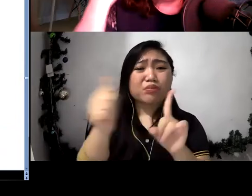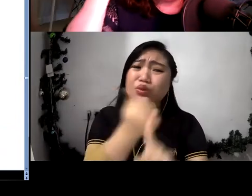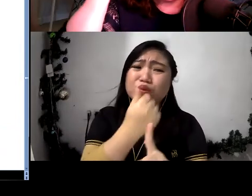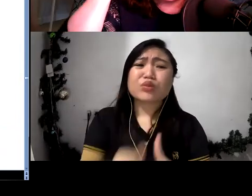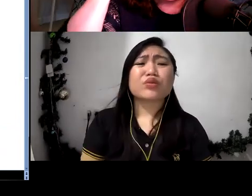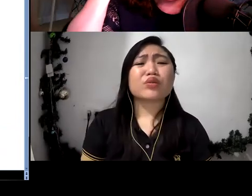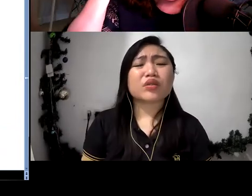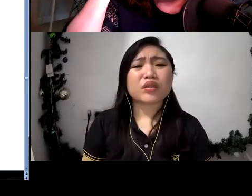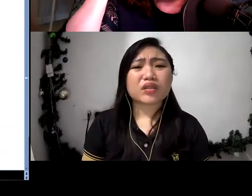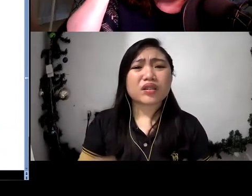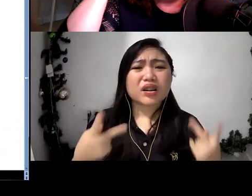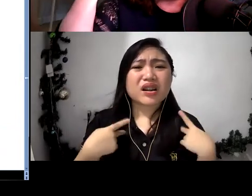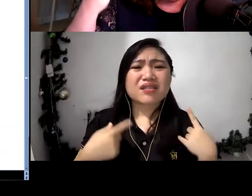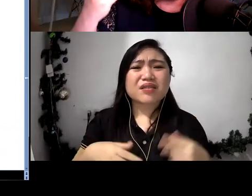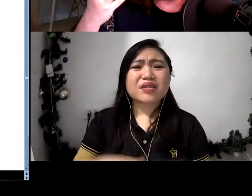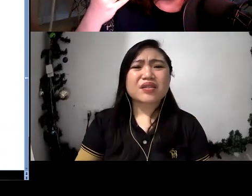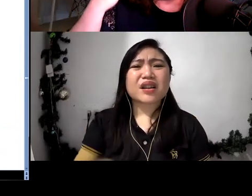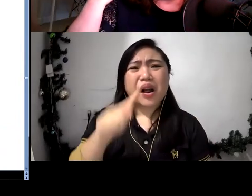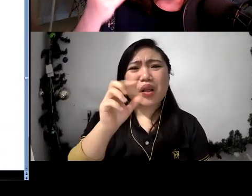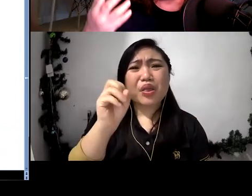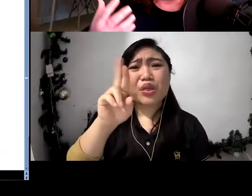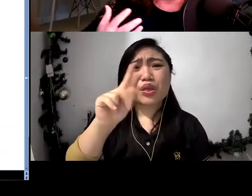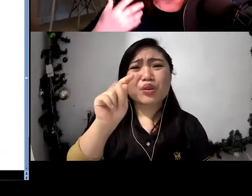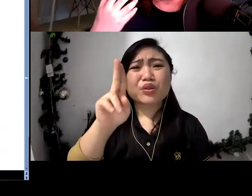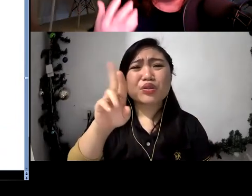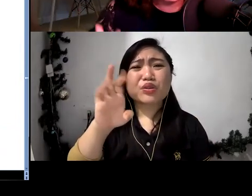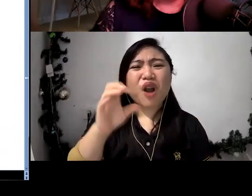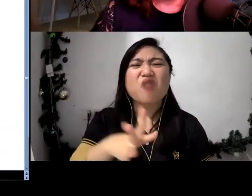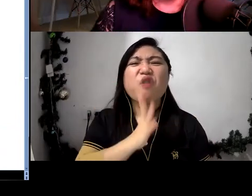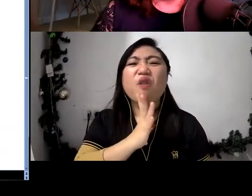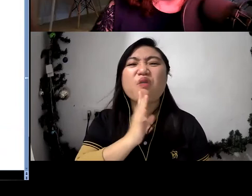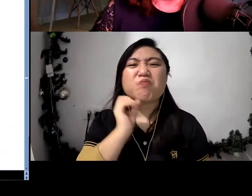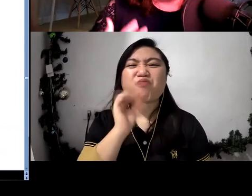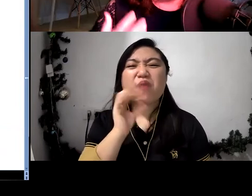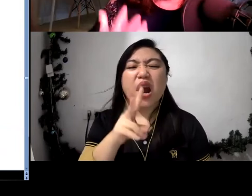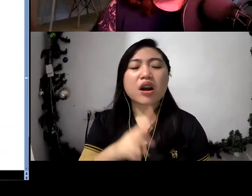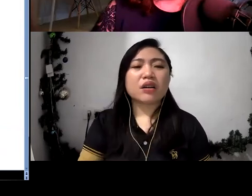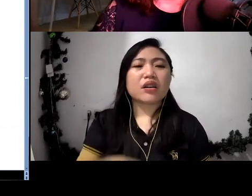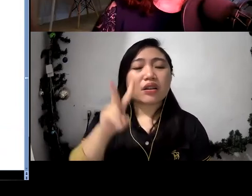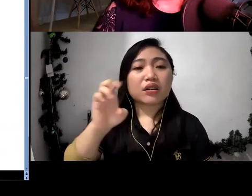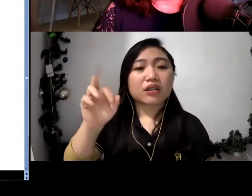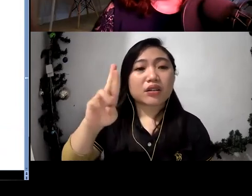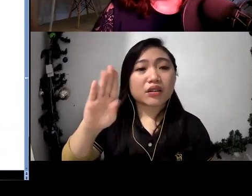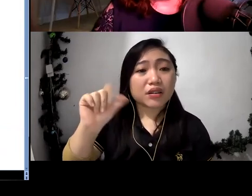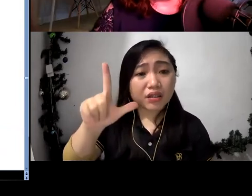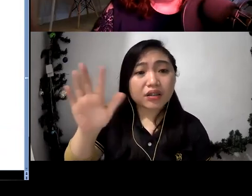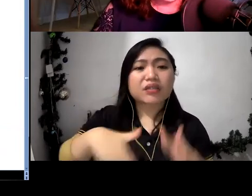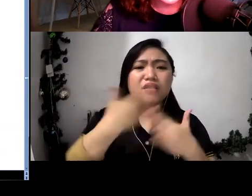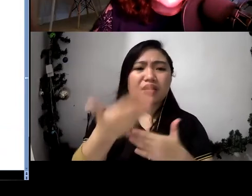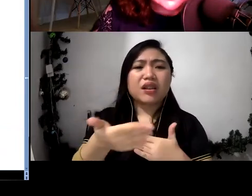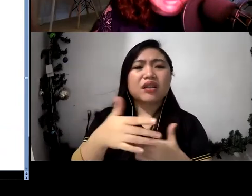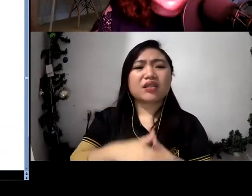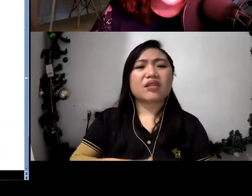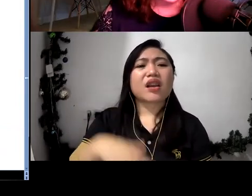pero na-torture ka, na verbal, no, na mental abuse ka, no, prostitution, no, and